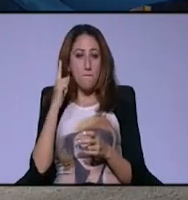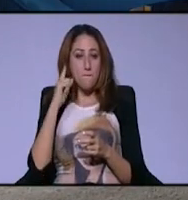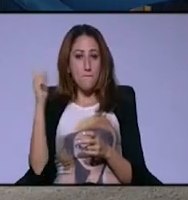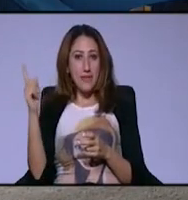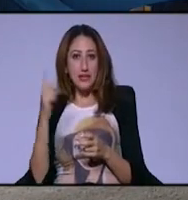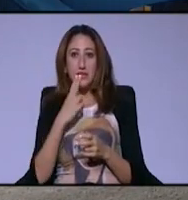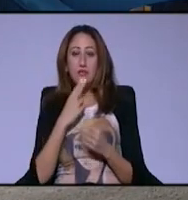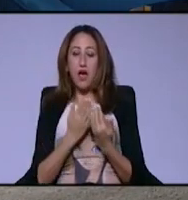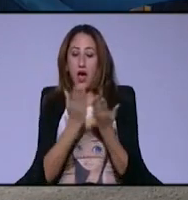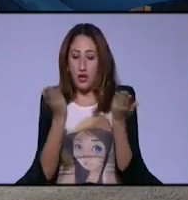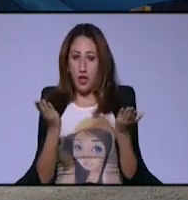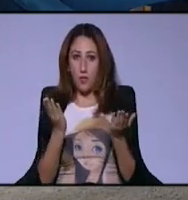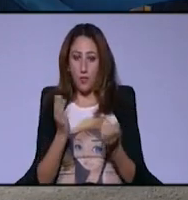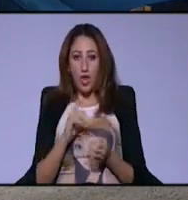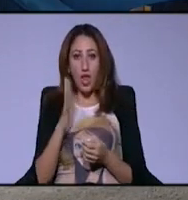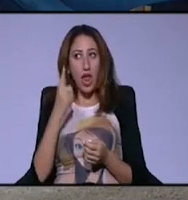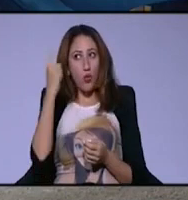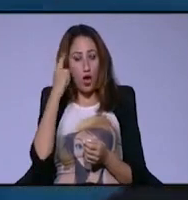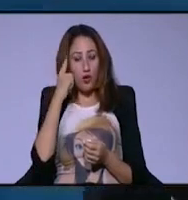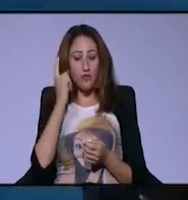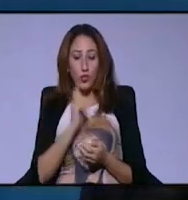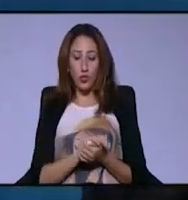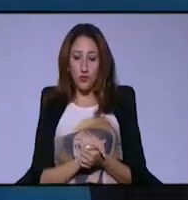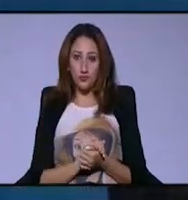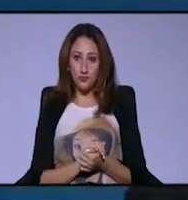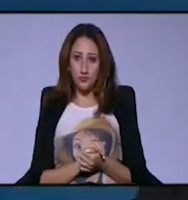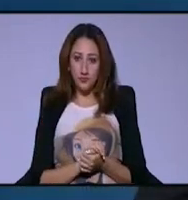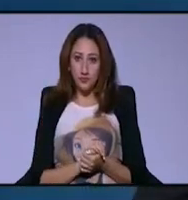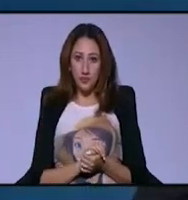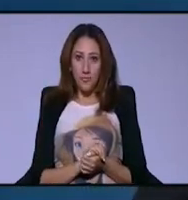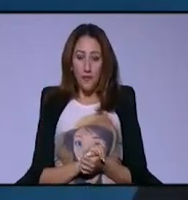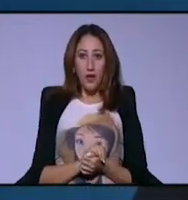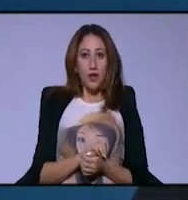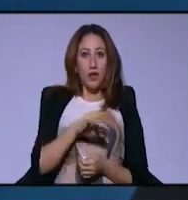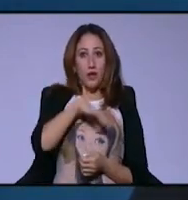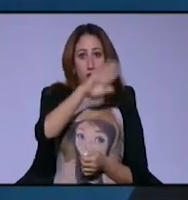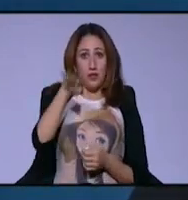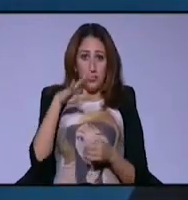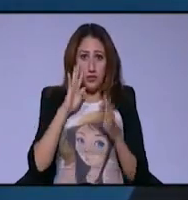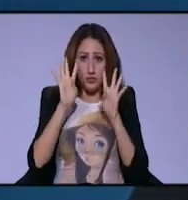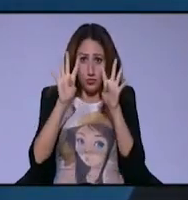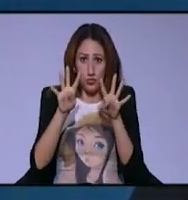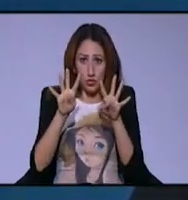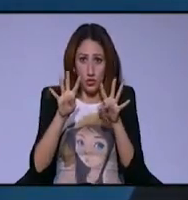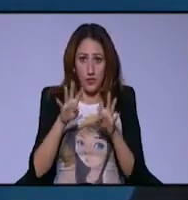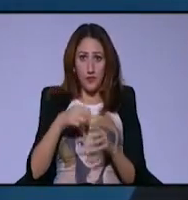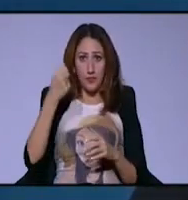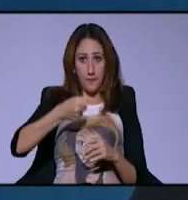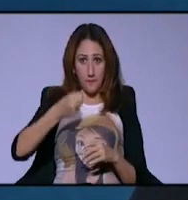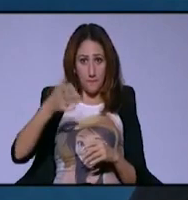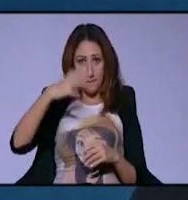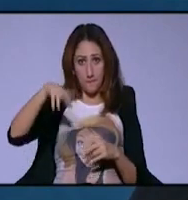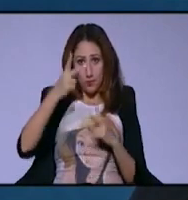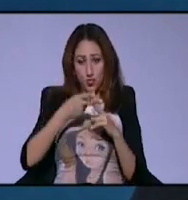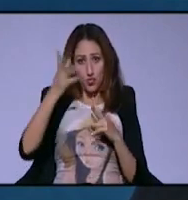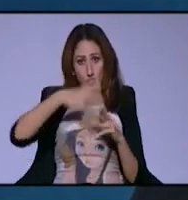لهم لو كانوا يعلمون. التحية الثالثة إلى السادة المشاهدين الكرام، مهنئا لهم ولشعب